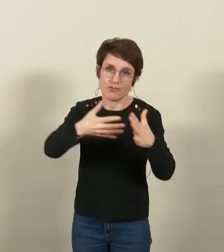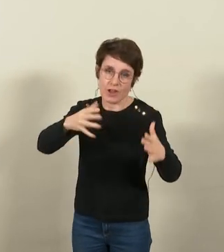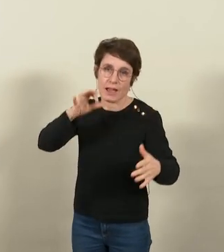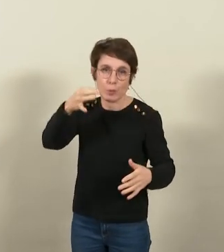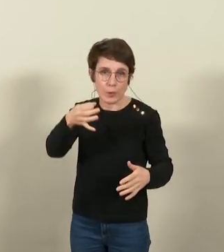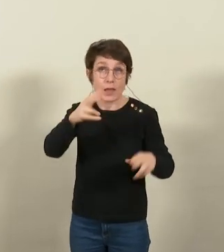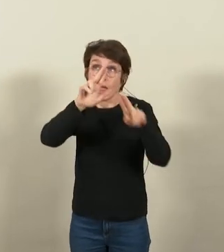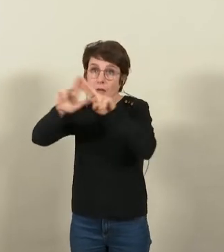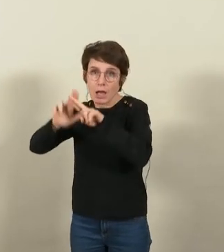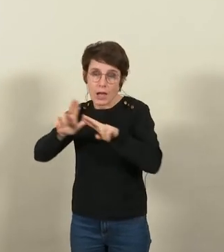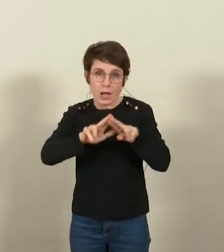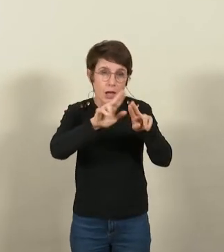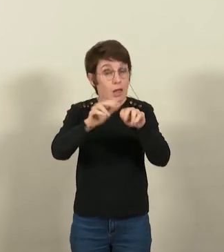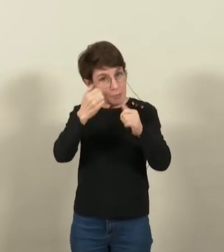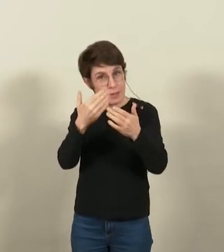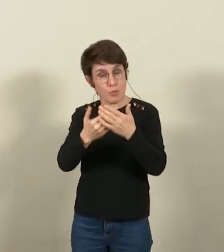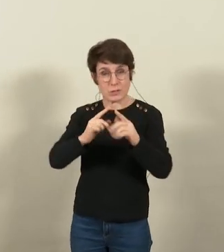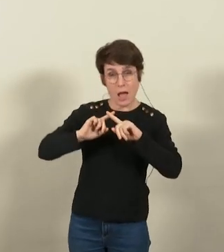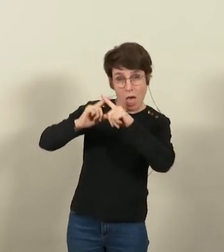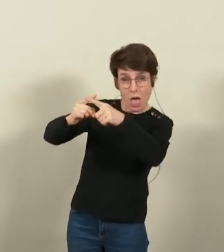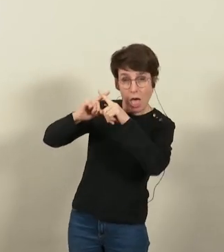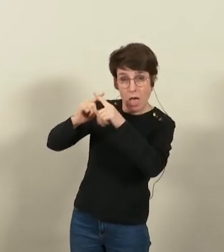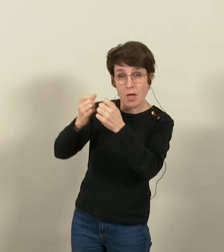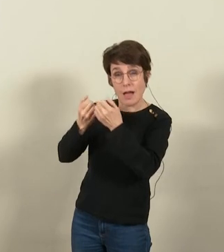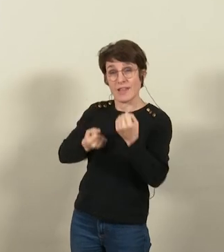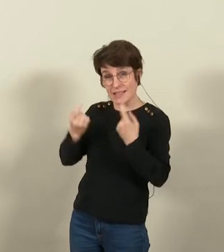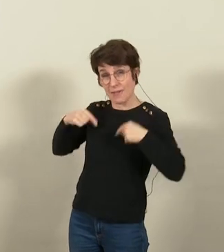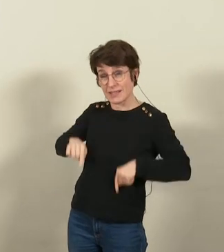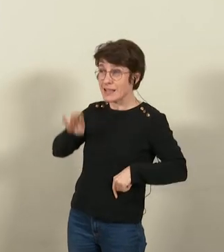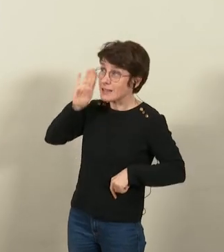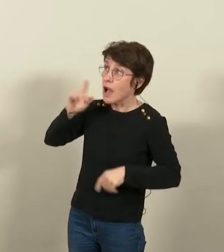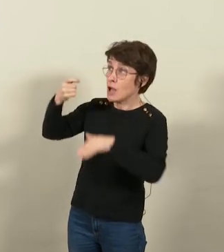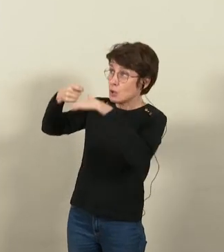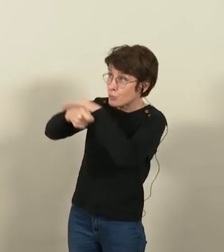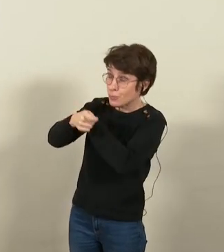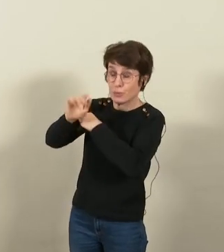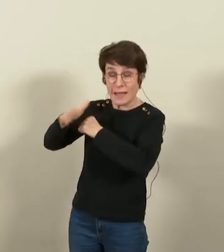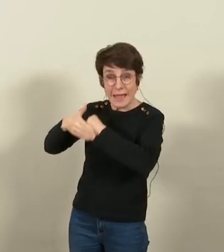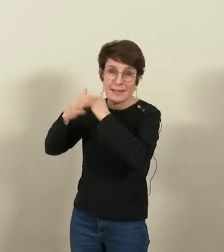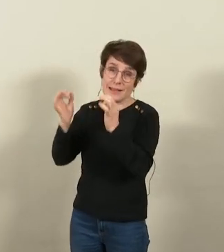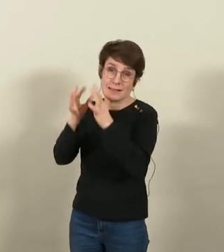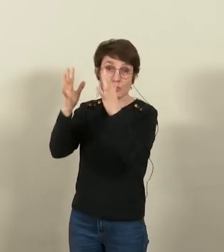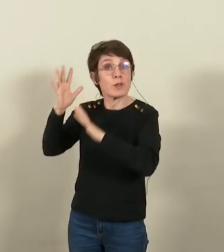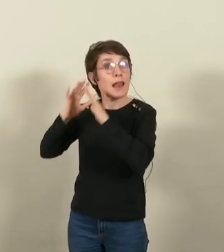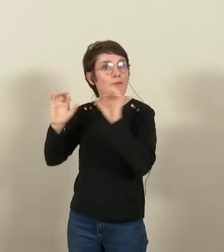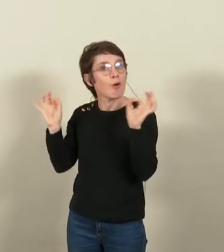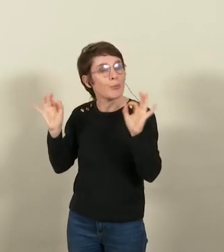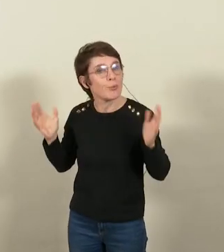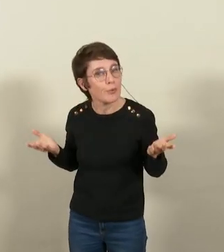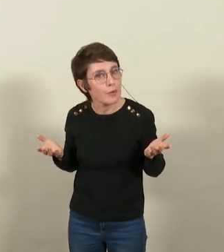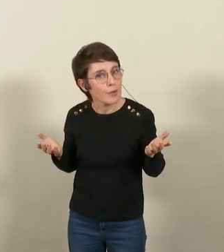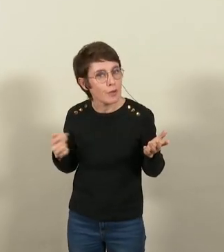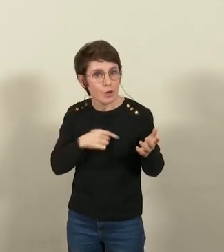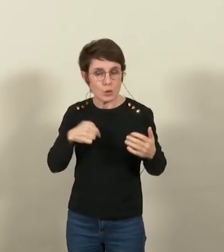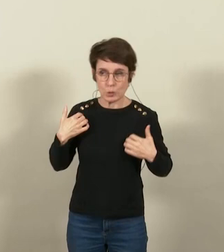cette réhabilitation il a fallu négocier avec le service de l'état des financements spécifiques qui n'existait pas on était pris en en